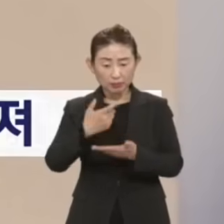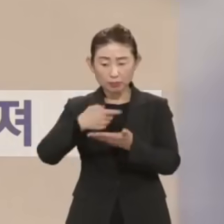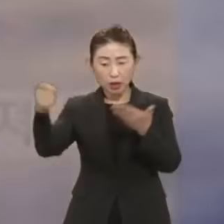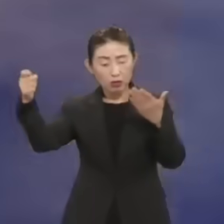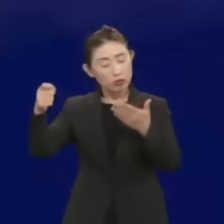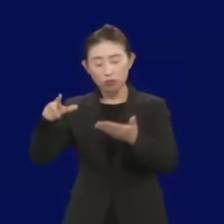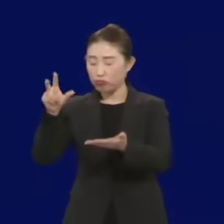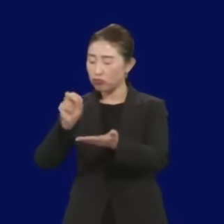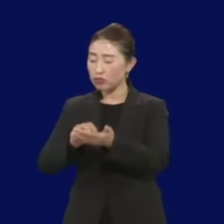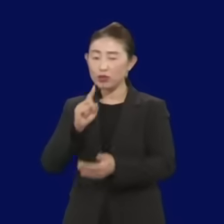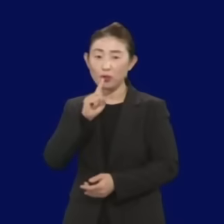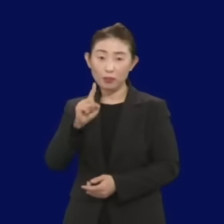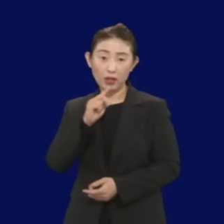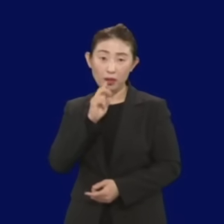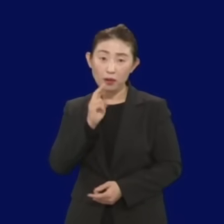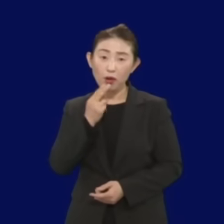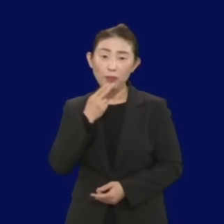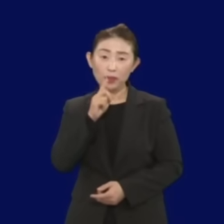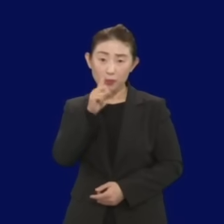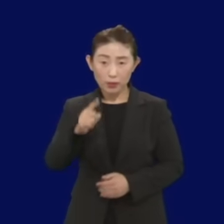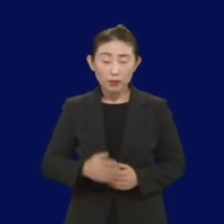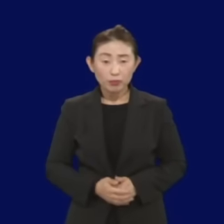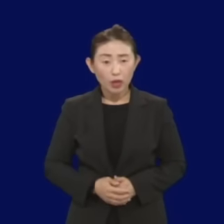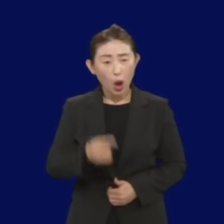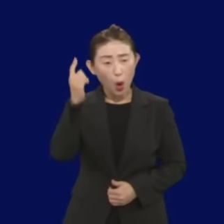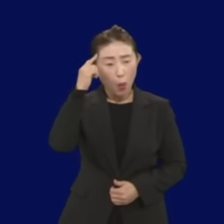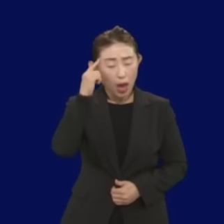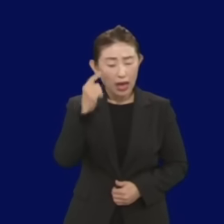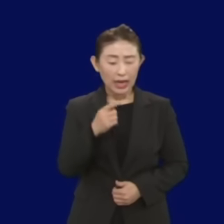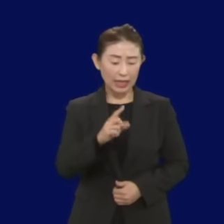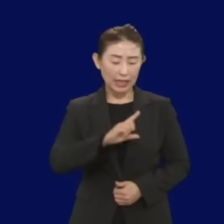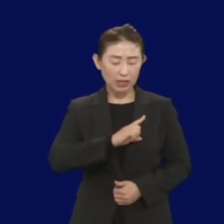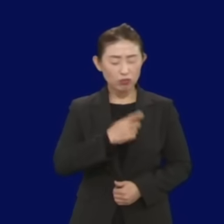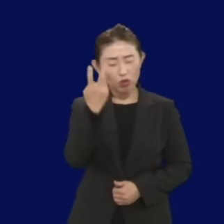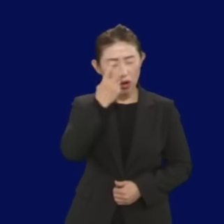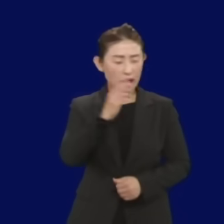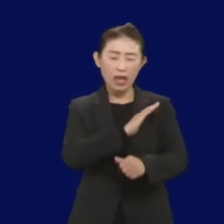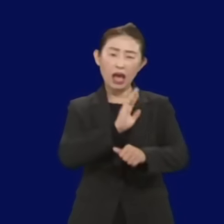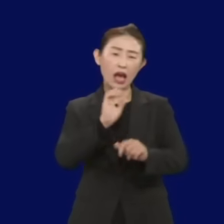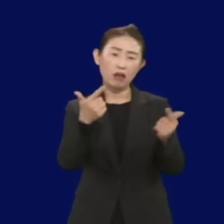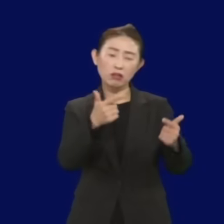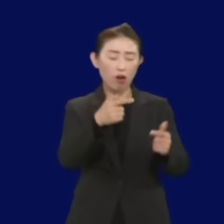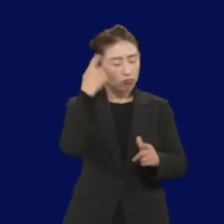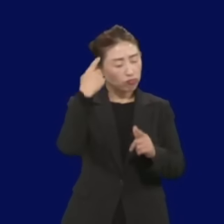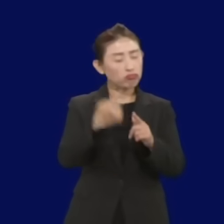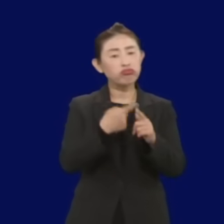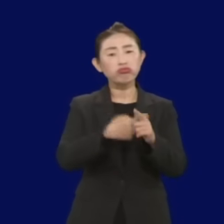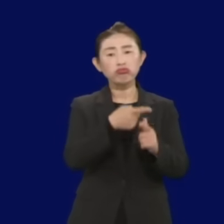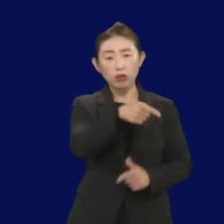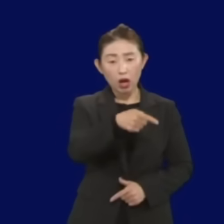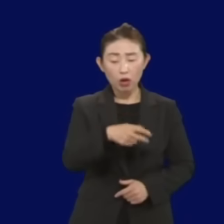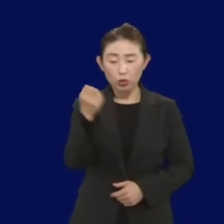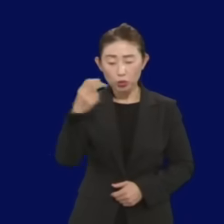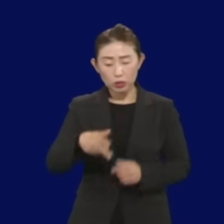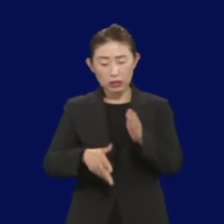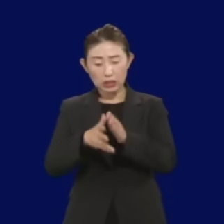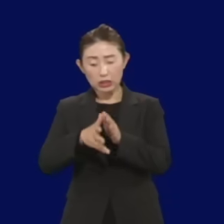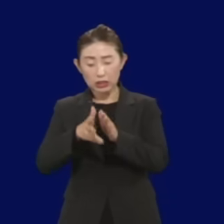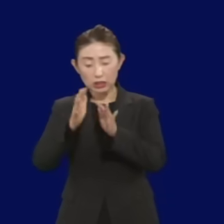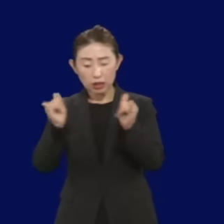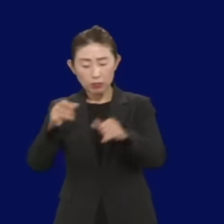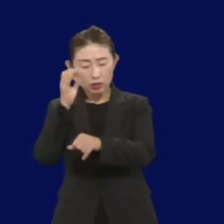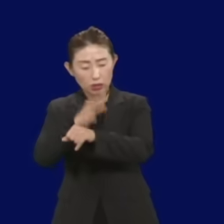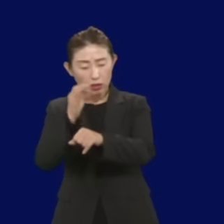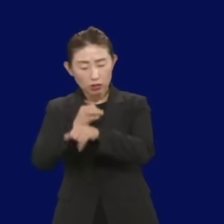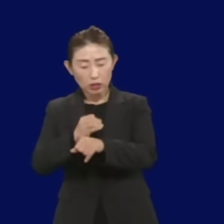겁니다. 재판부는 조합이 상표 사용 실태를 제대로 관리하지 않았고 소비자들이 상품 품질에 대한 오인 혼동을 할 수